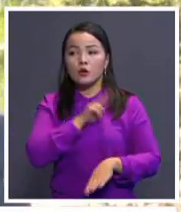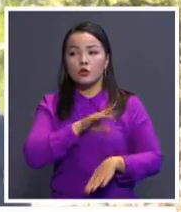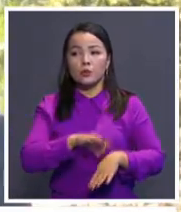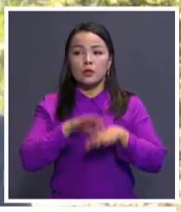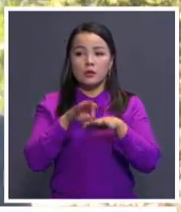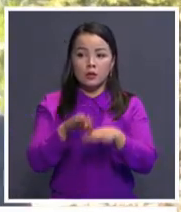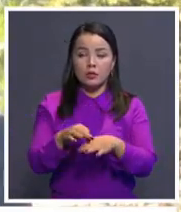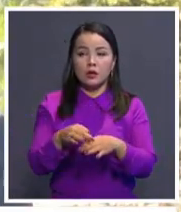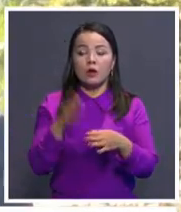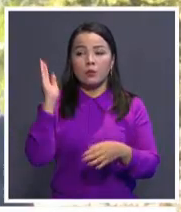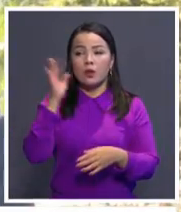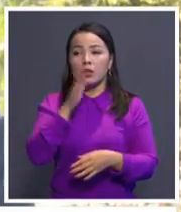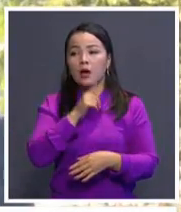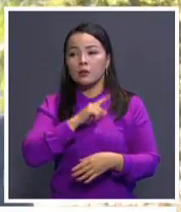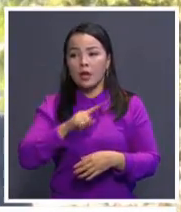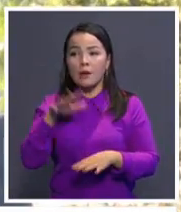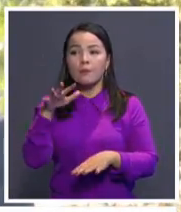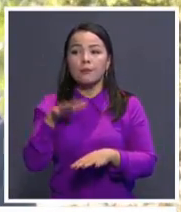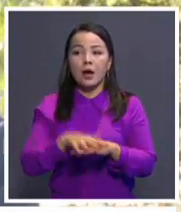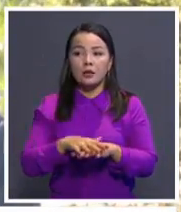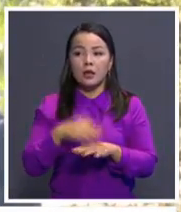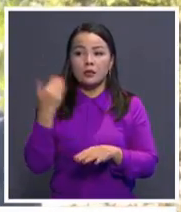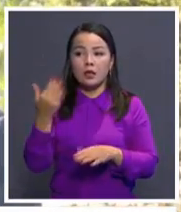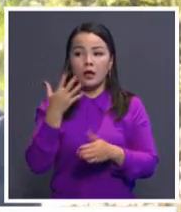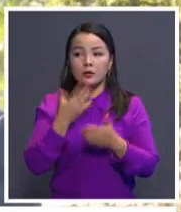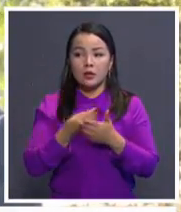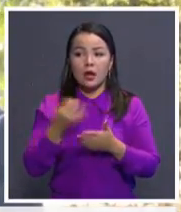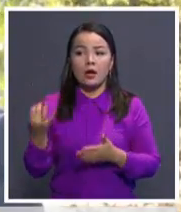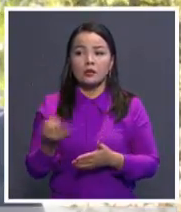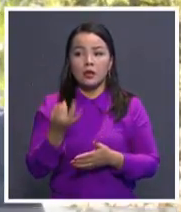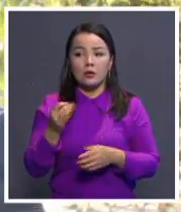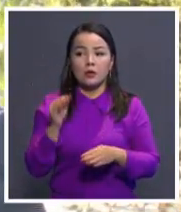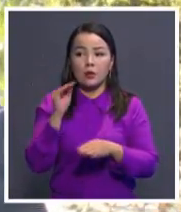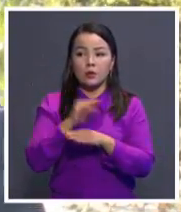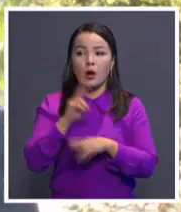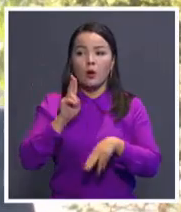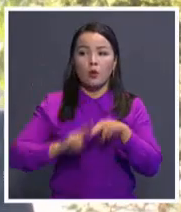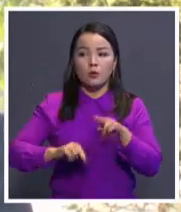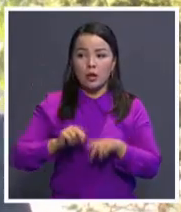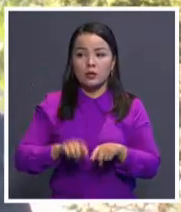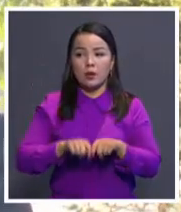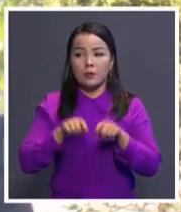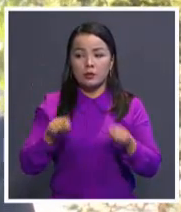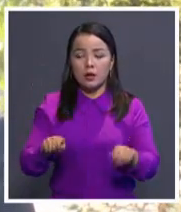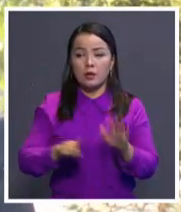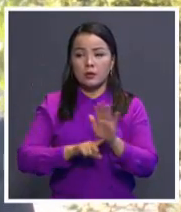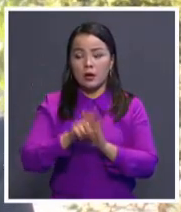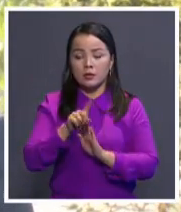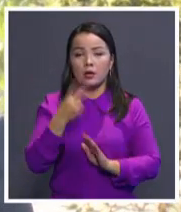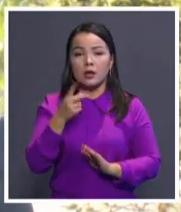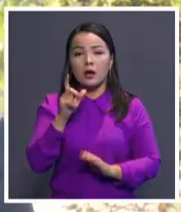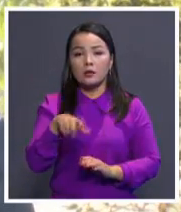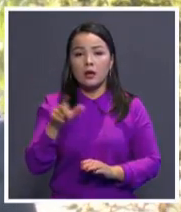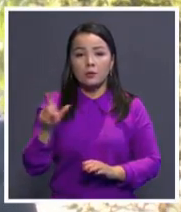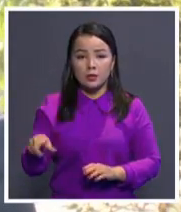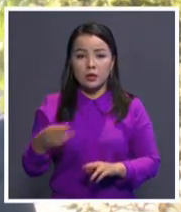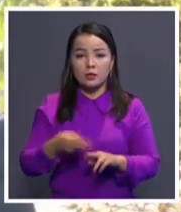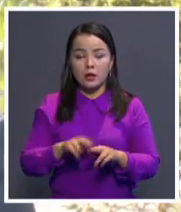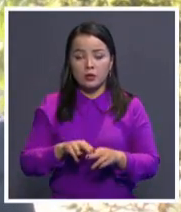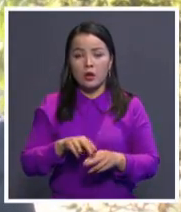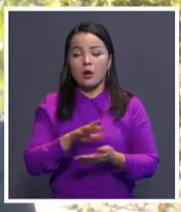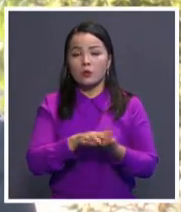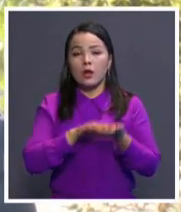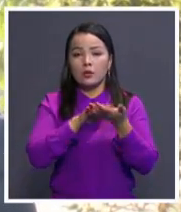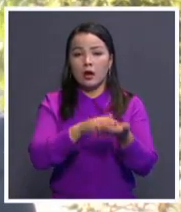дейді. Алдағы уақытта осы банктер арқылы қызығушылық танытып үй құрылысы басталса, бізде сол жеке азаматтардың